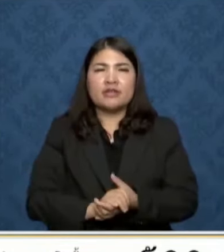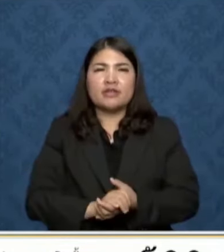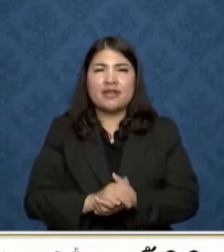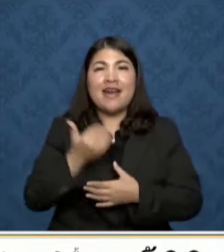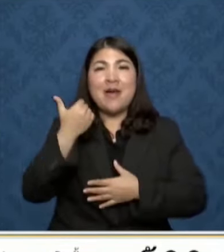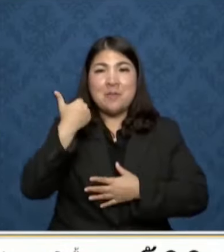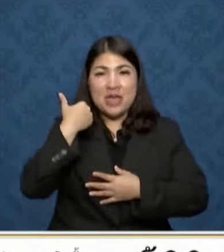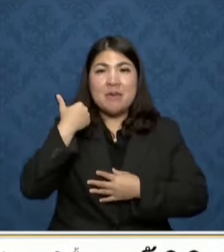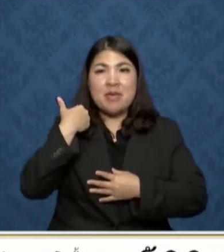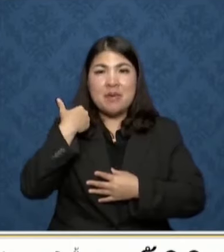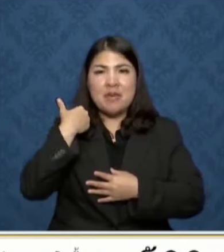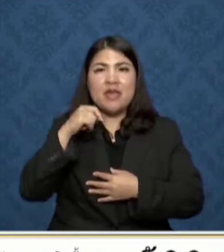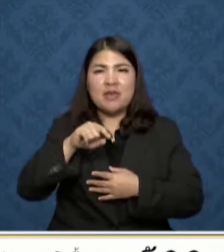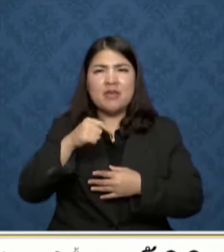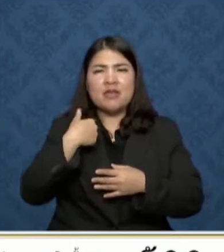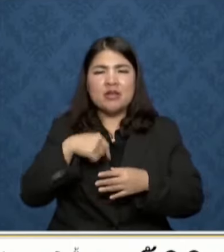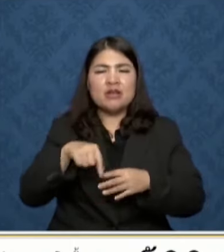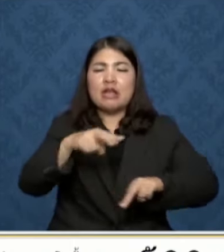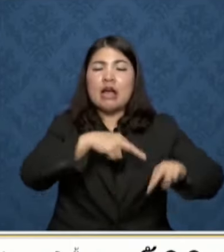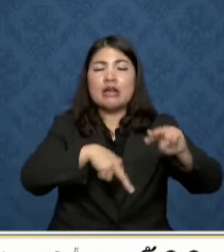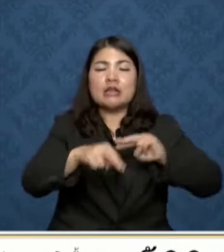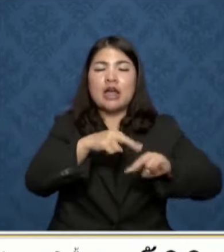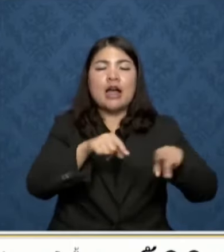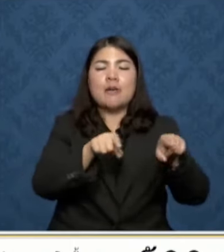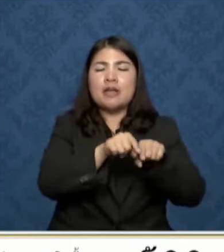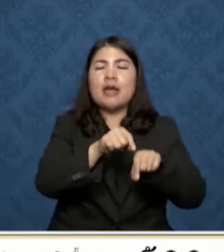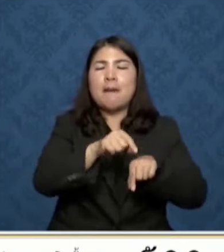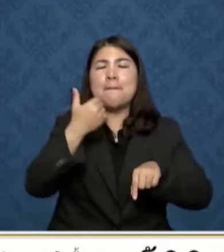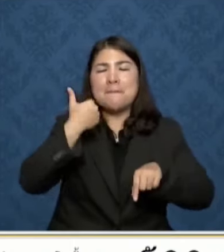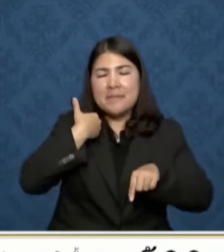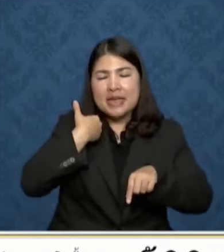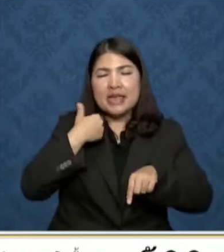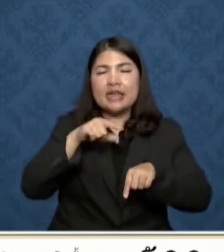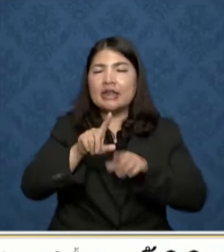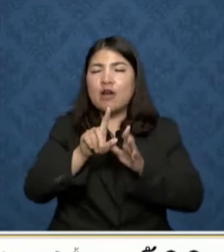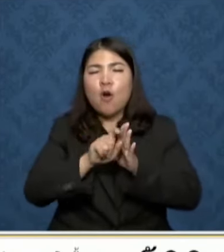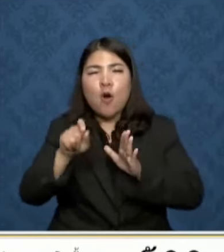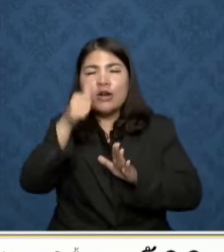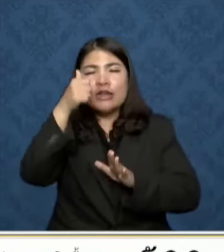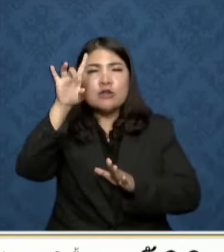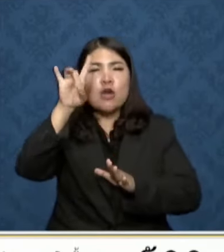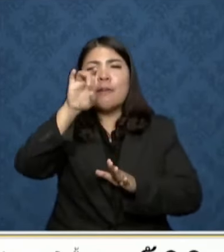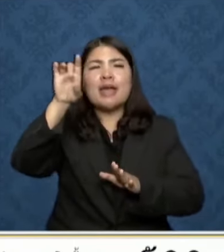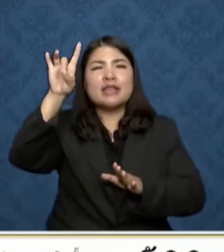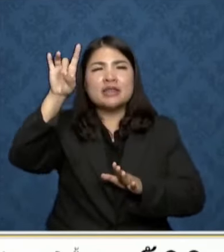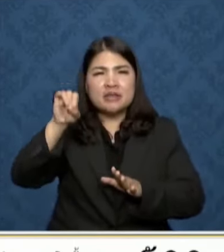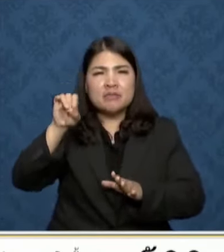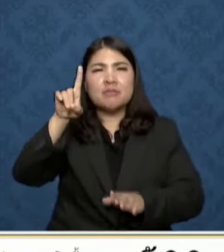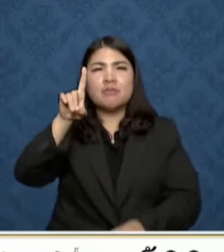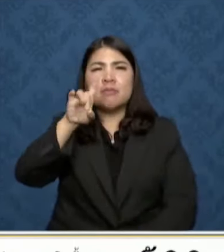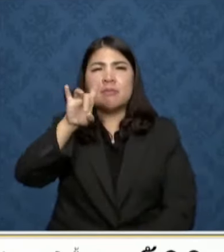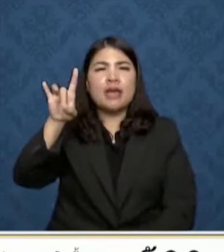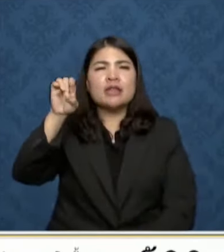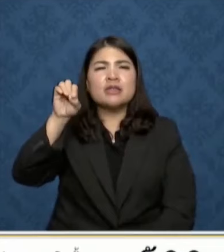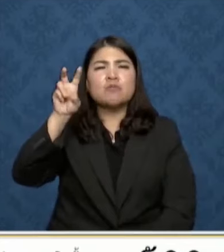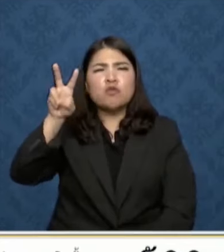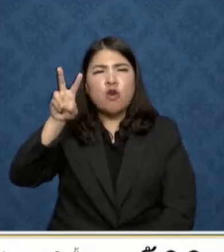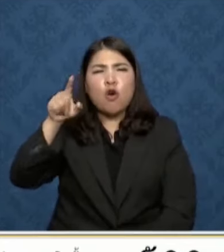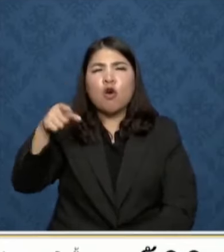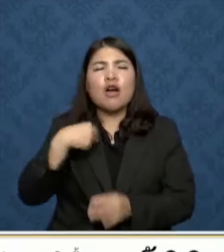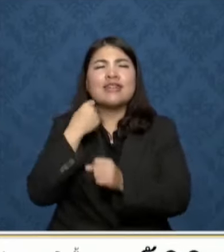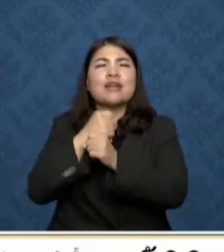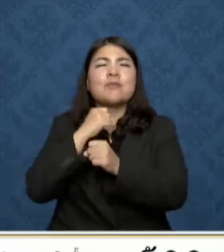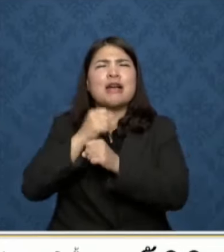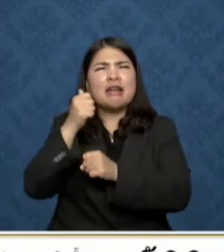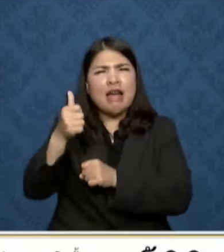มี Complication แบบนี้ รัษาแบบนี้ แล้็หายแบบนี้ได้ แล้วกออกมา 180 วั เป๊ะ 181182 ปุบ ก็สามารถทำง